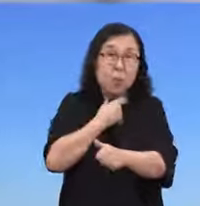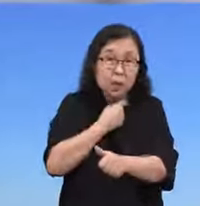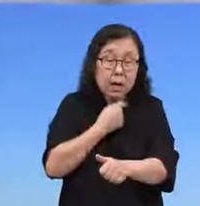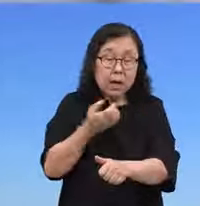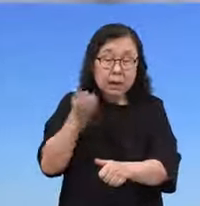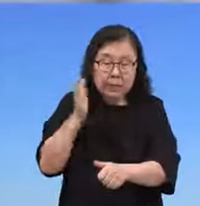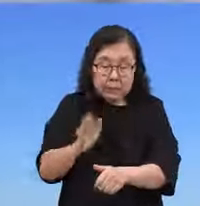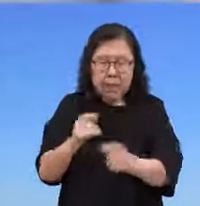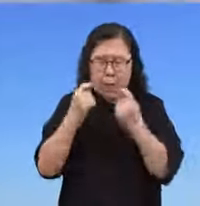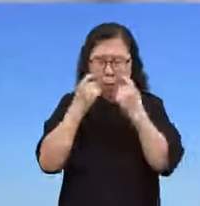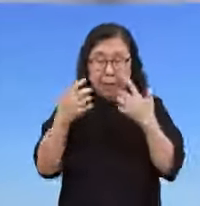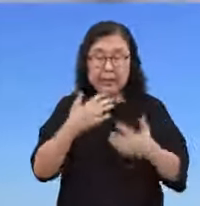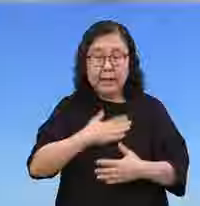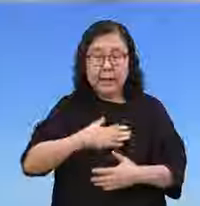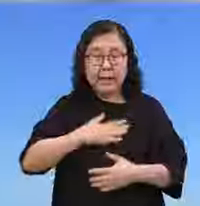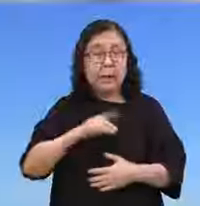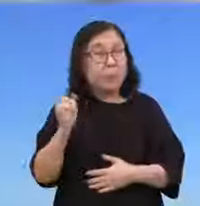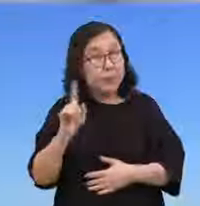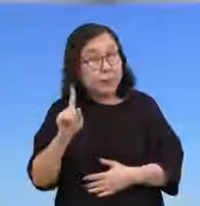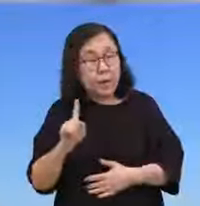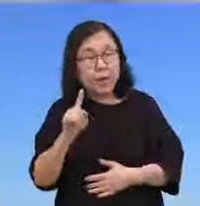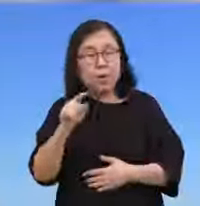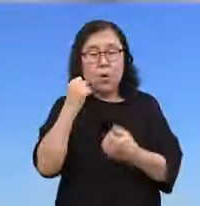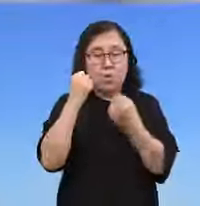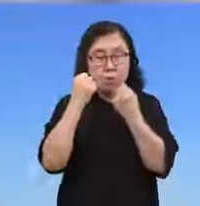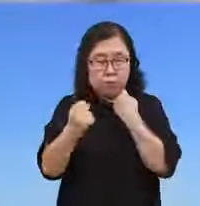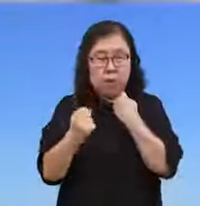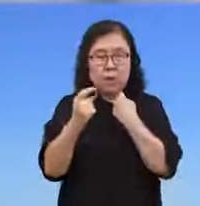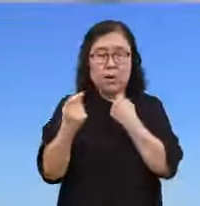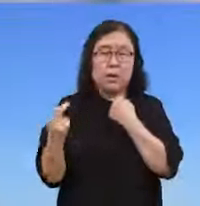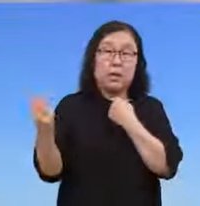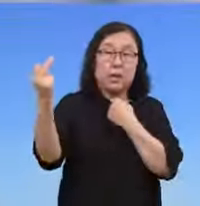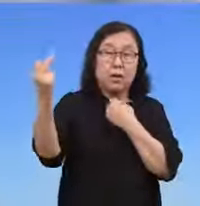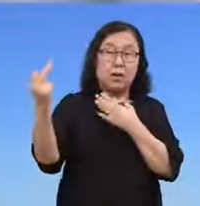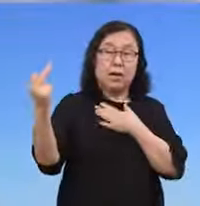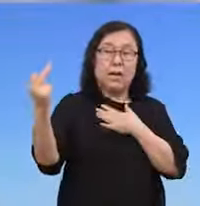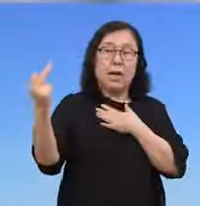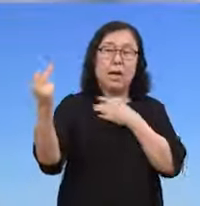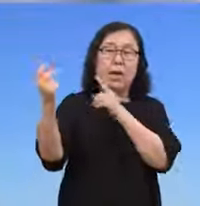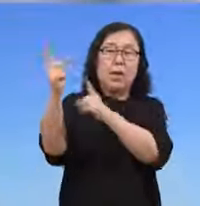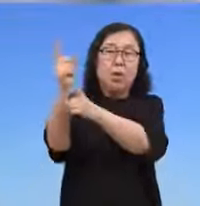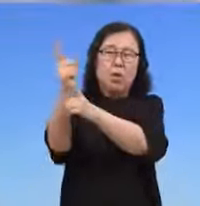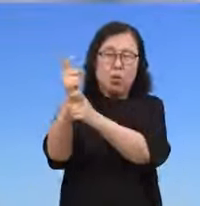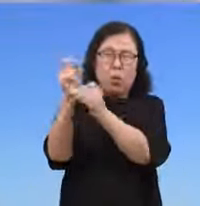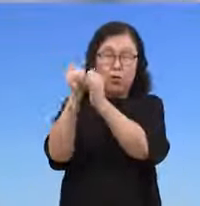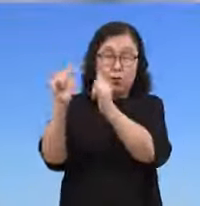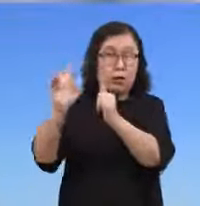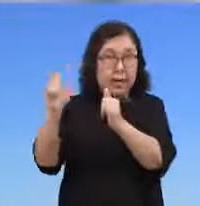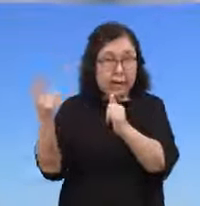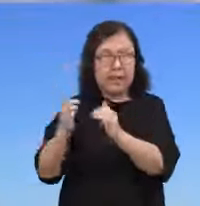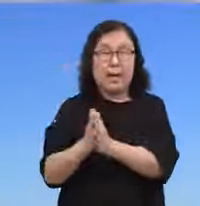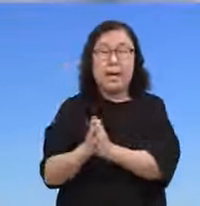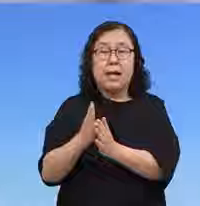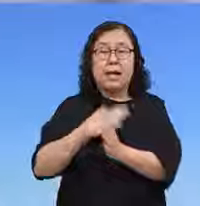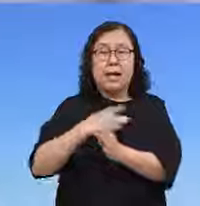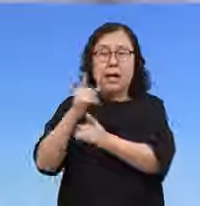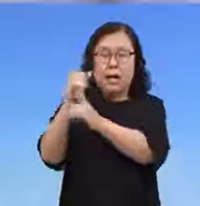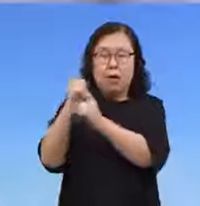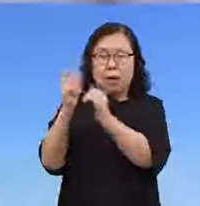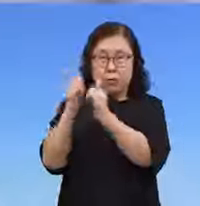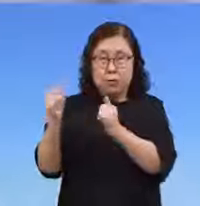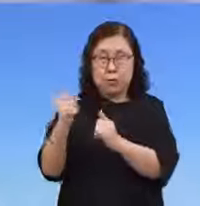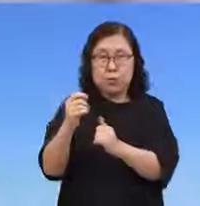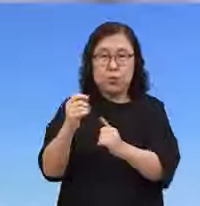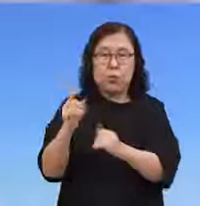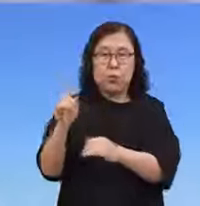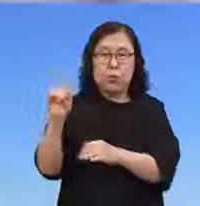할지라도 다윗이 확실히 아는 게 뭐예요? 그럼에도 불구하고 이 형은 나의 적이 아니다. 나의 적은